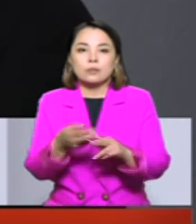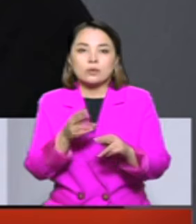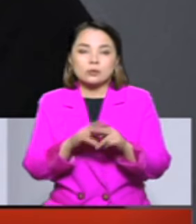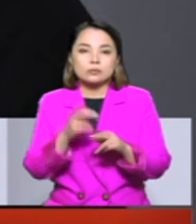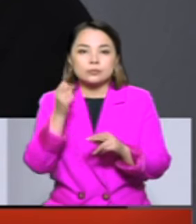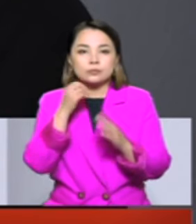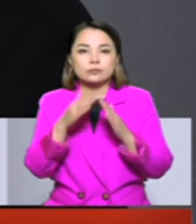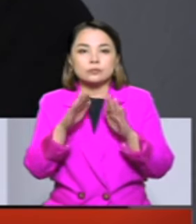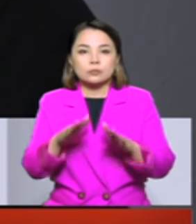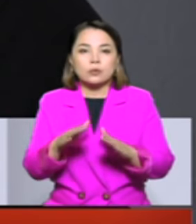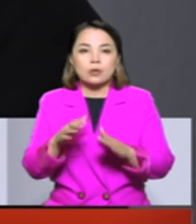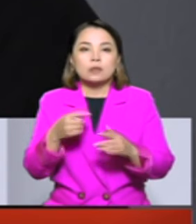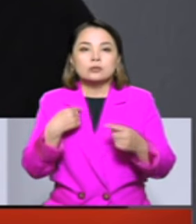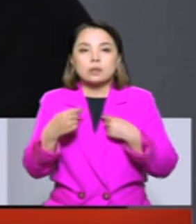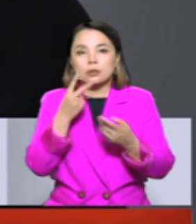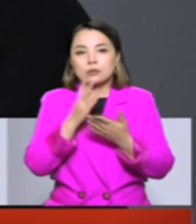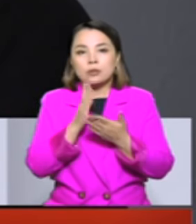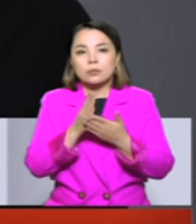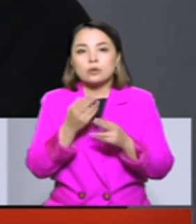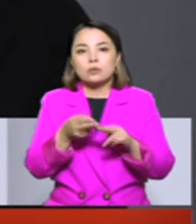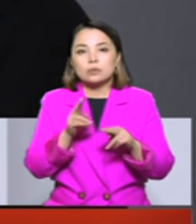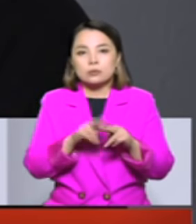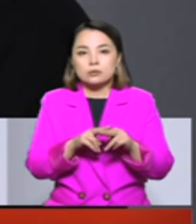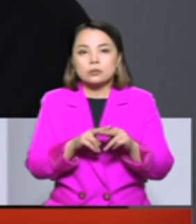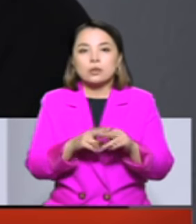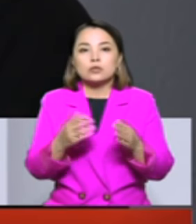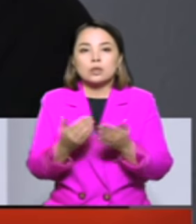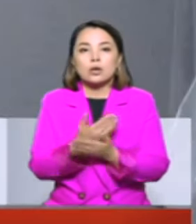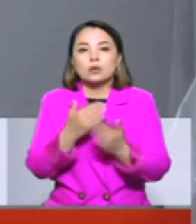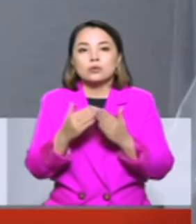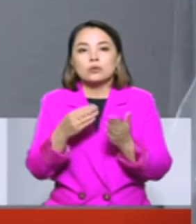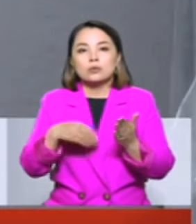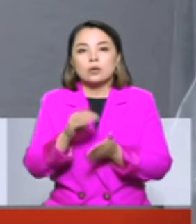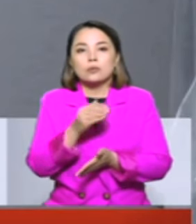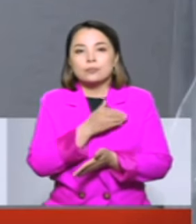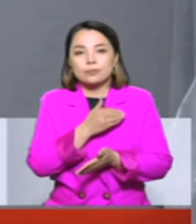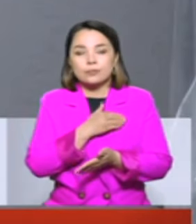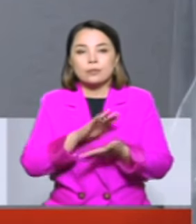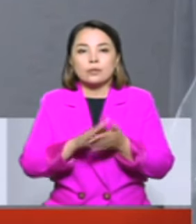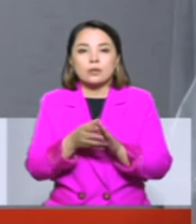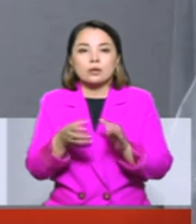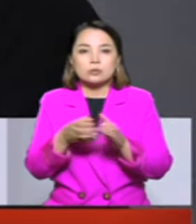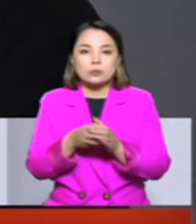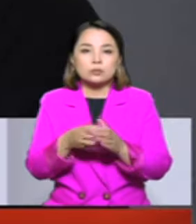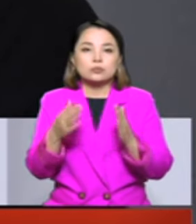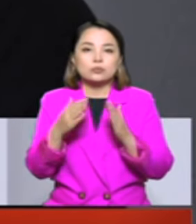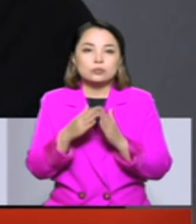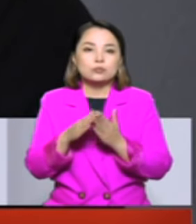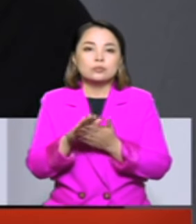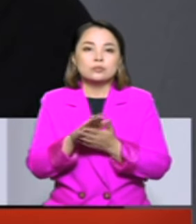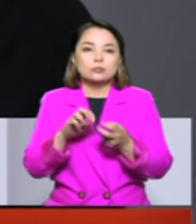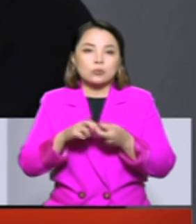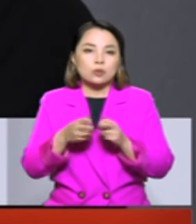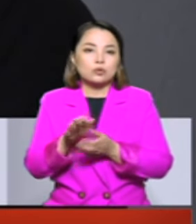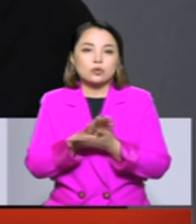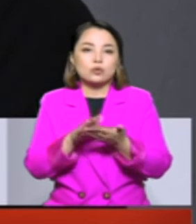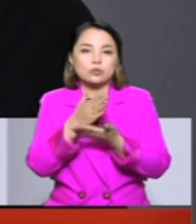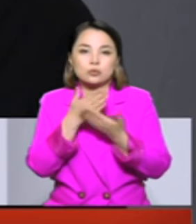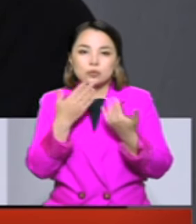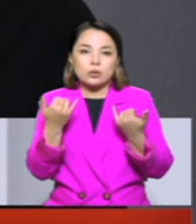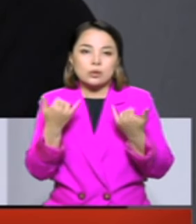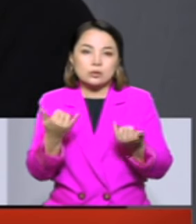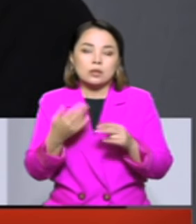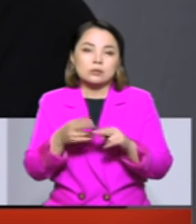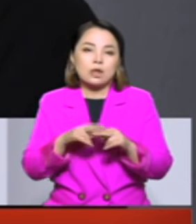тұрып, содан зардап шектік қой. Содан жаңа үй алғымыз келіп, біраз іздедік. Жоқ, үйді көрші, қандай мін жоқ, үй жақсы,